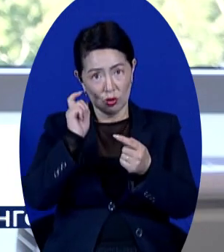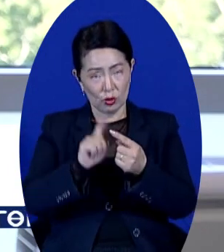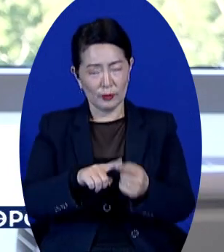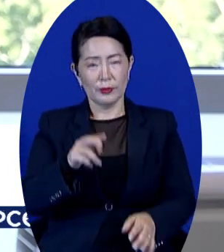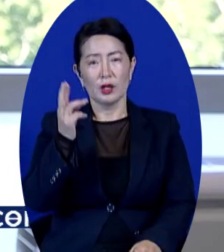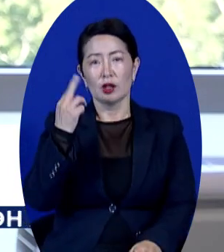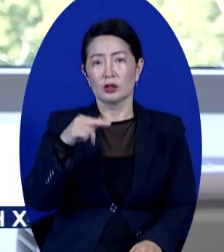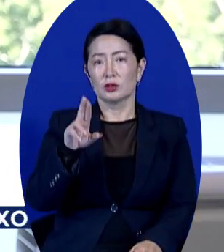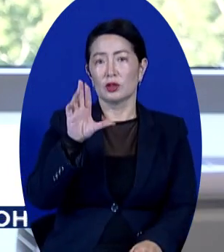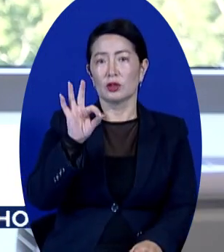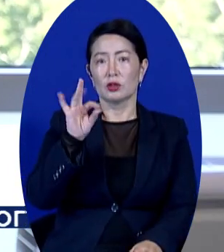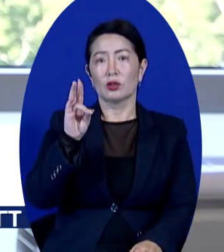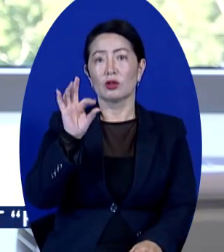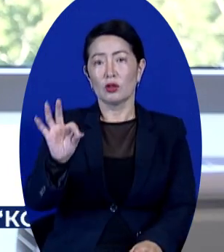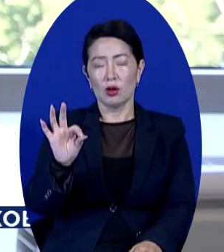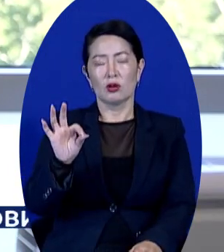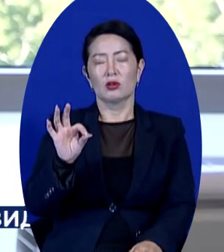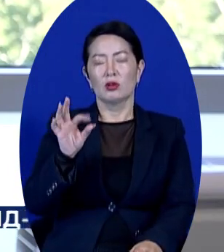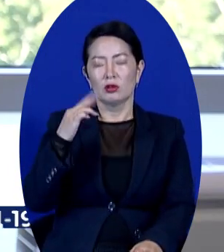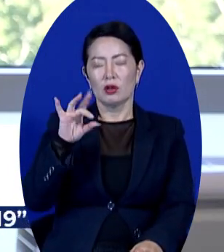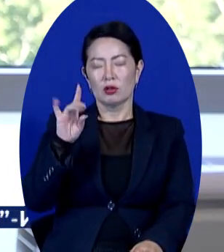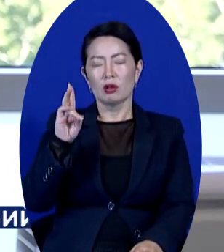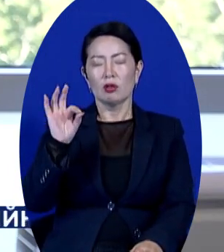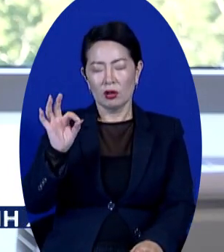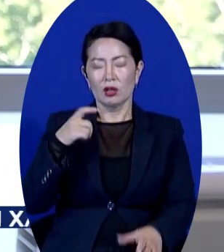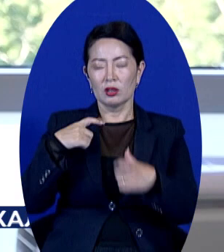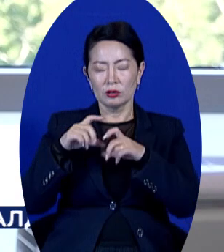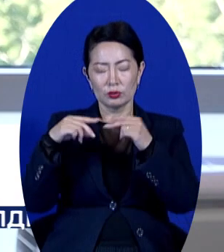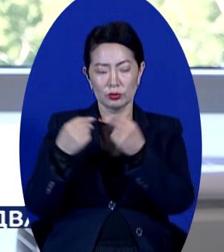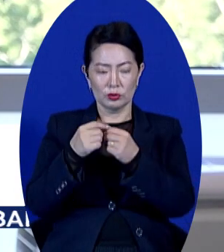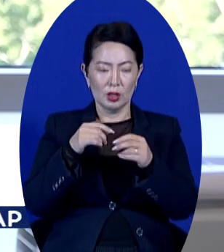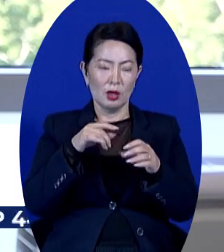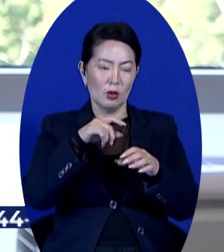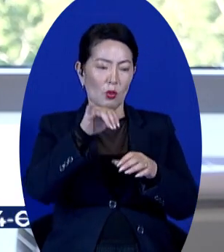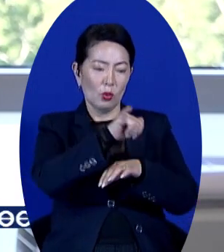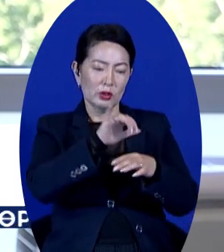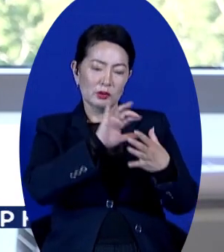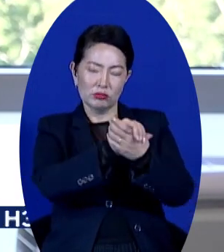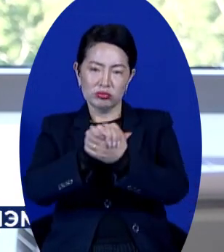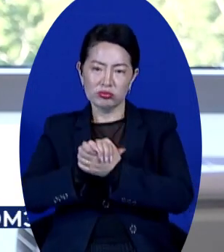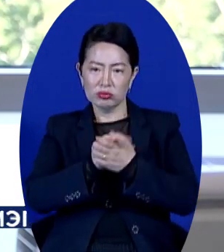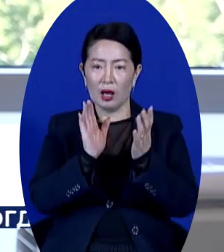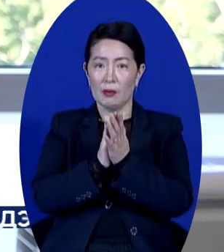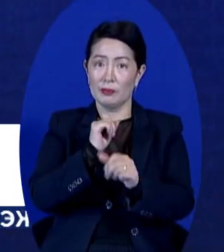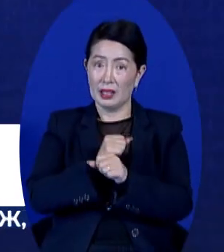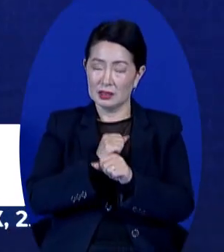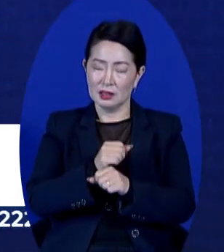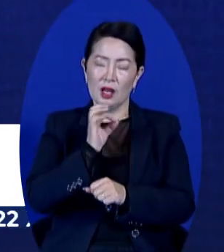засгийн форум гэдэг бол олон улсын худалдаа эдийн засгийн олон талт хамтын ажиллагаа энд оролцох нь Монгол улсын ашиг тонирхолд бол